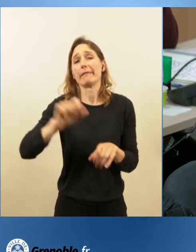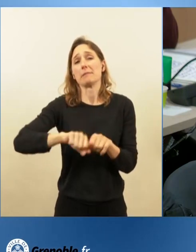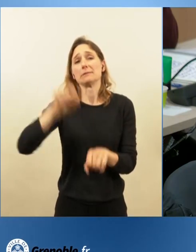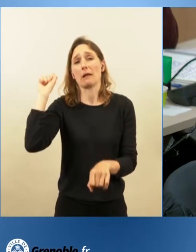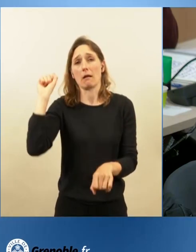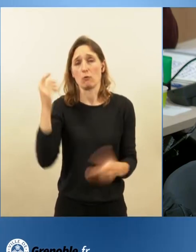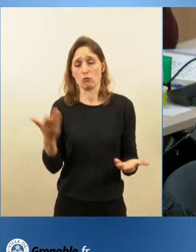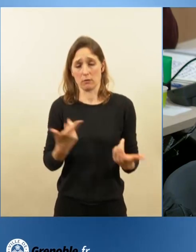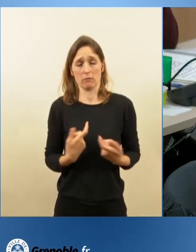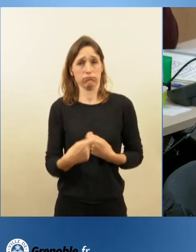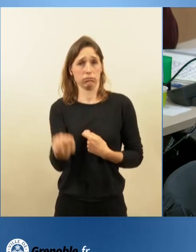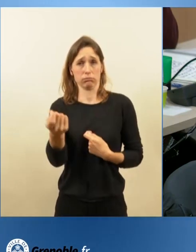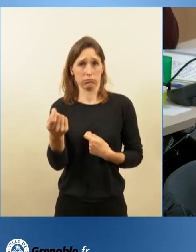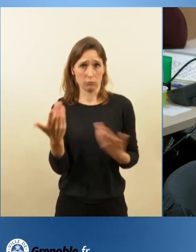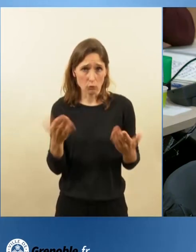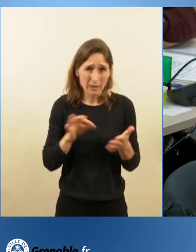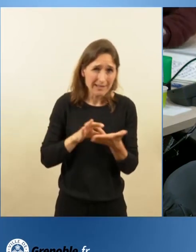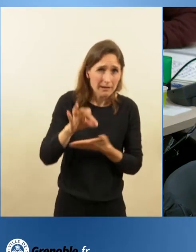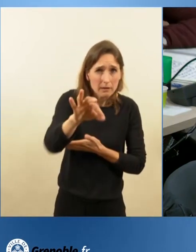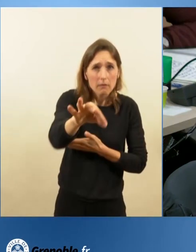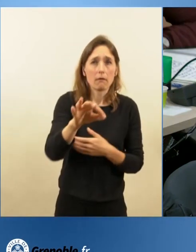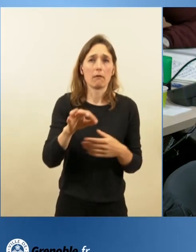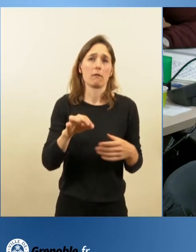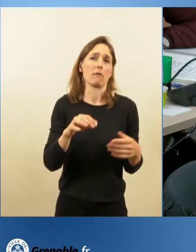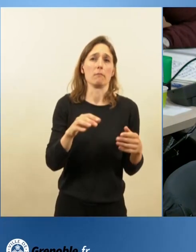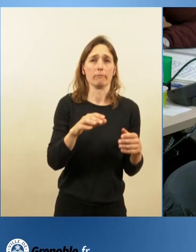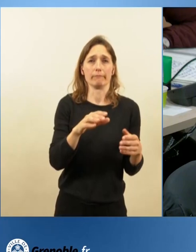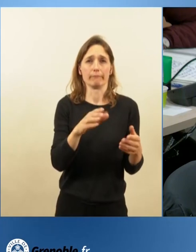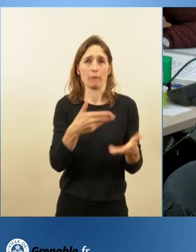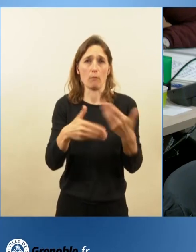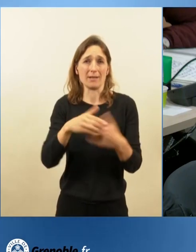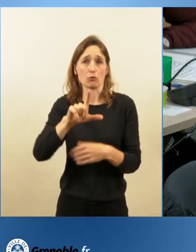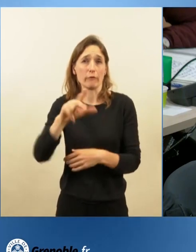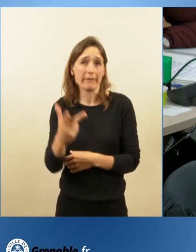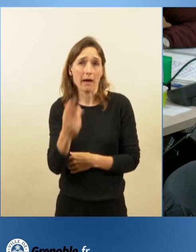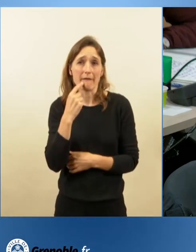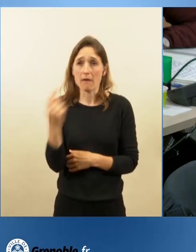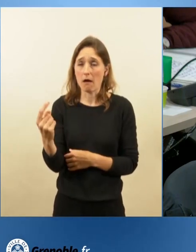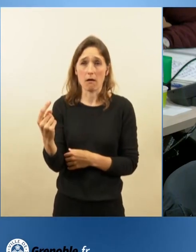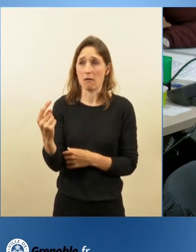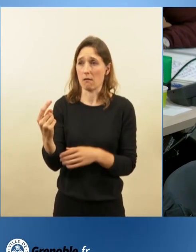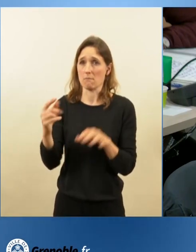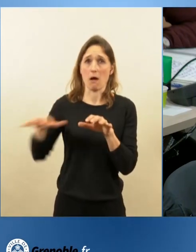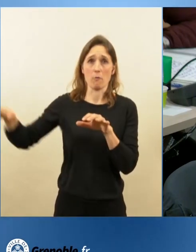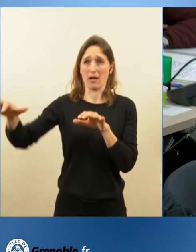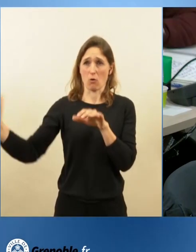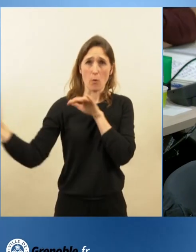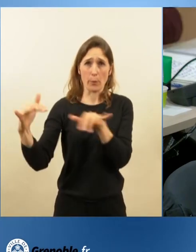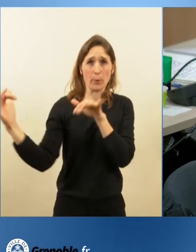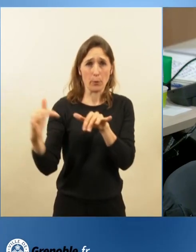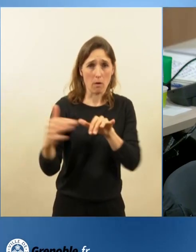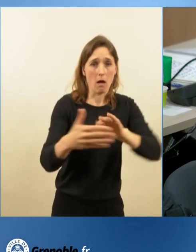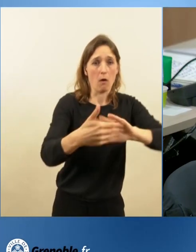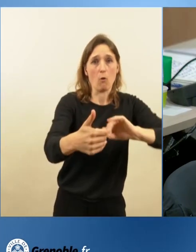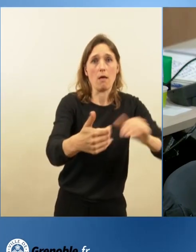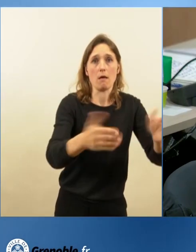tout sur une stratégie de véhicule ventouse aux deux tiers qui viennent de toute l'agglomération donc on peut pas absolument on peut pas rester sur